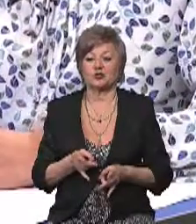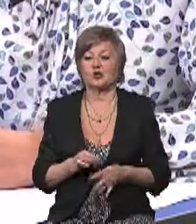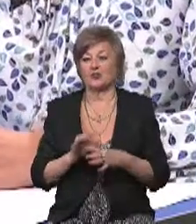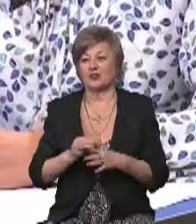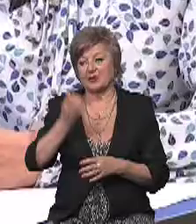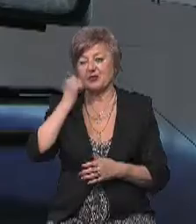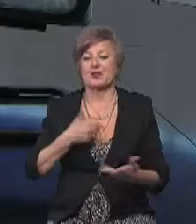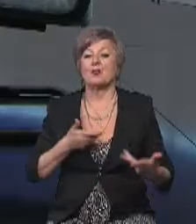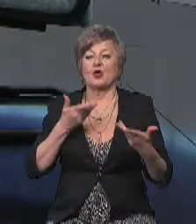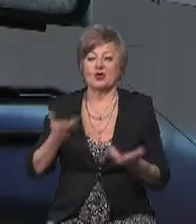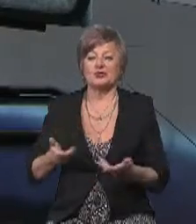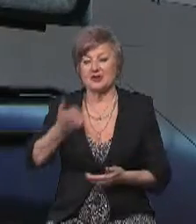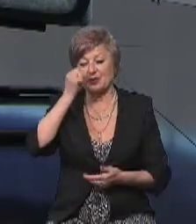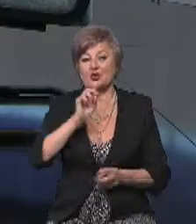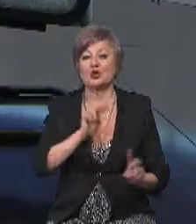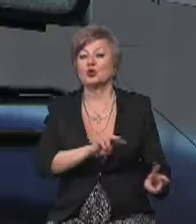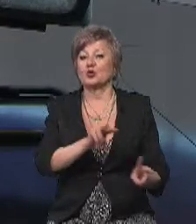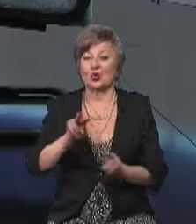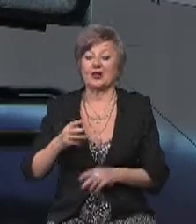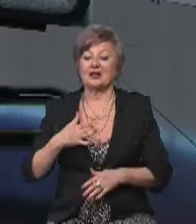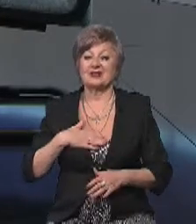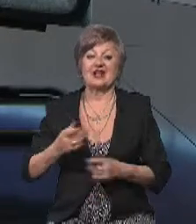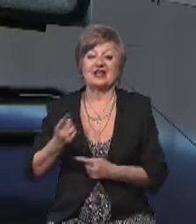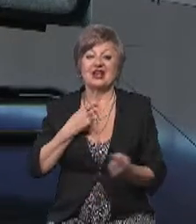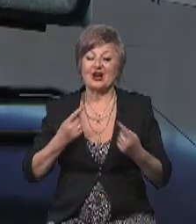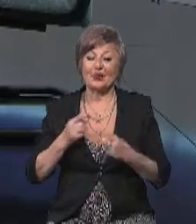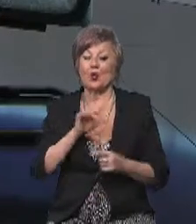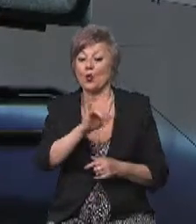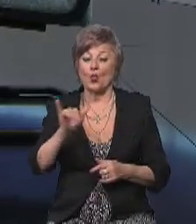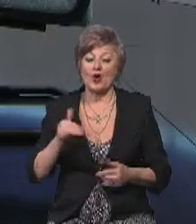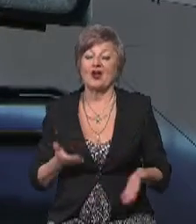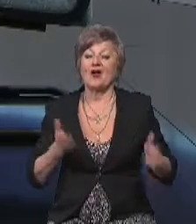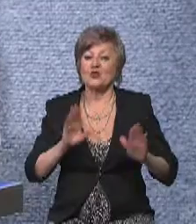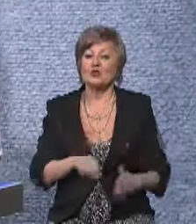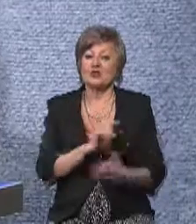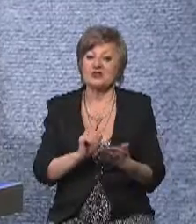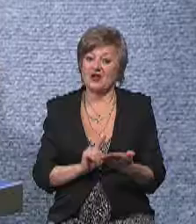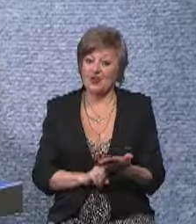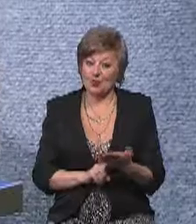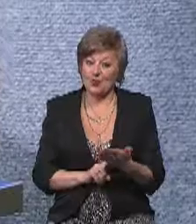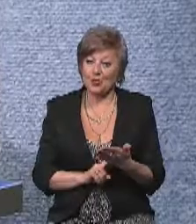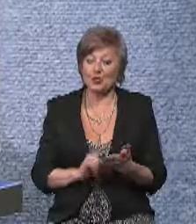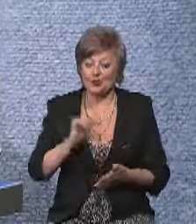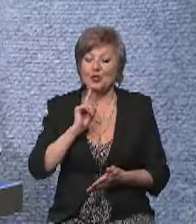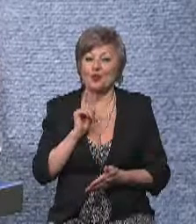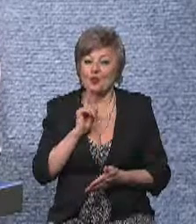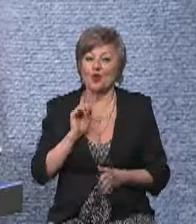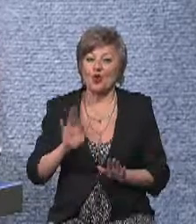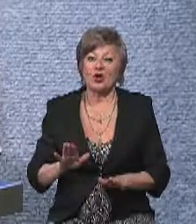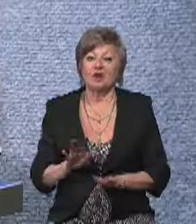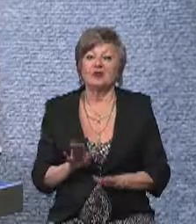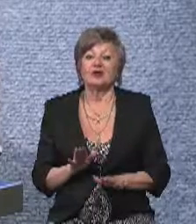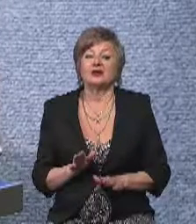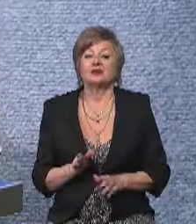за запрошення. Дякуємо всім, хто спостерігав сьогодні за нашою розмовою і у кого залишилися запитання, бо запитань поки більше, ніж відповідей. А